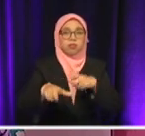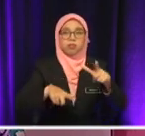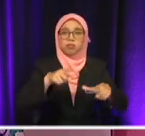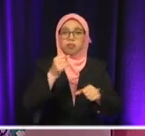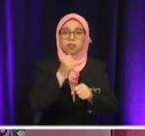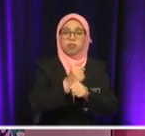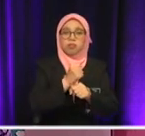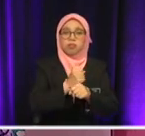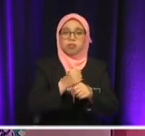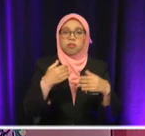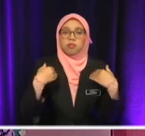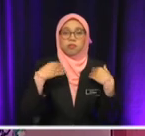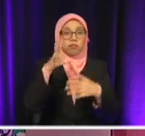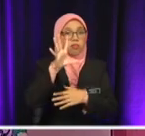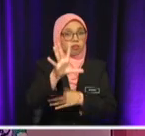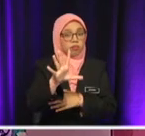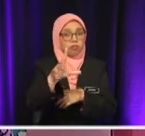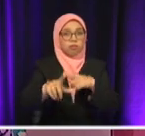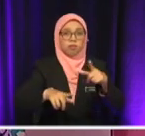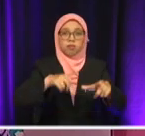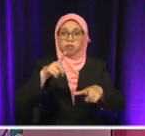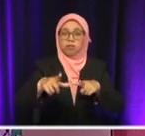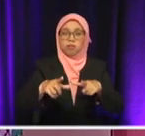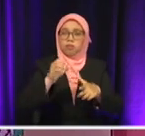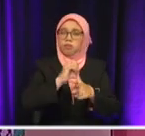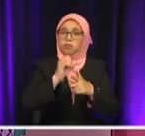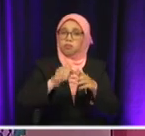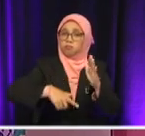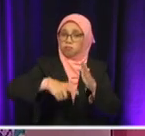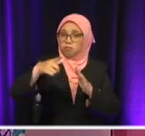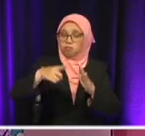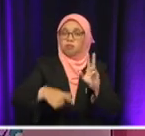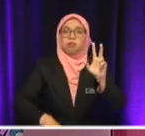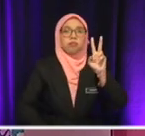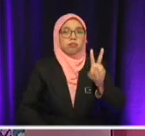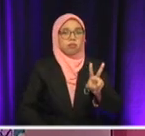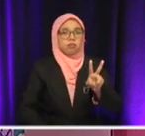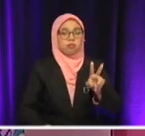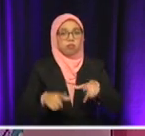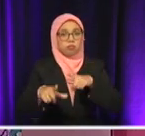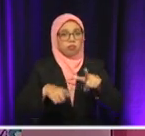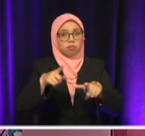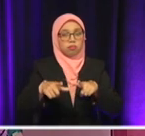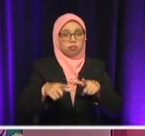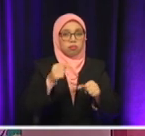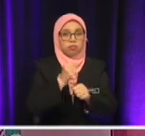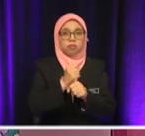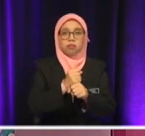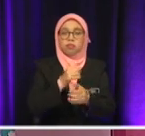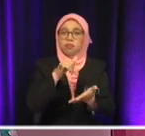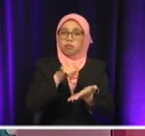mestilah 5 langkah sekurang-kurangnya ataupun lebih. Yang kedua, pastikan langkah kerja itu mengikut